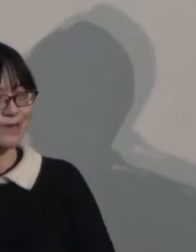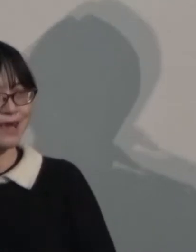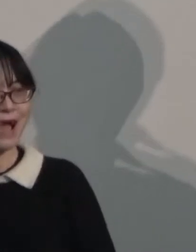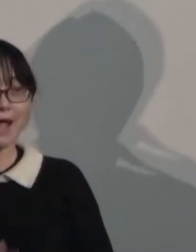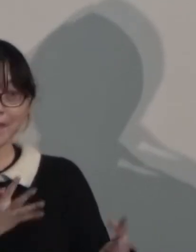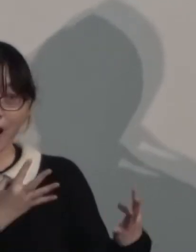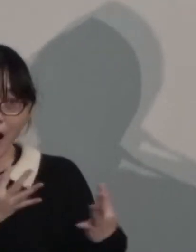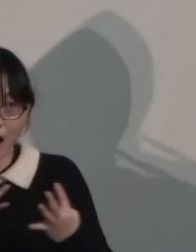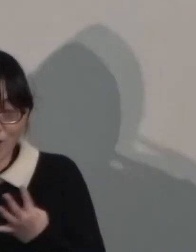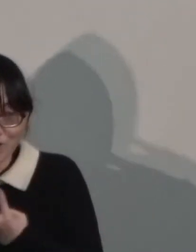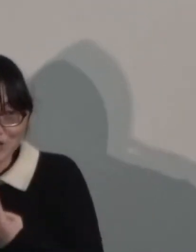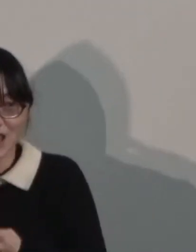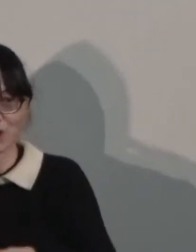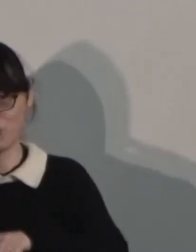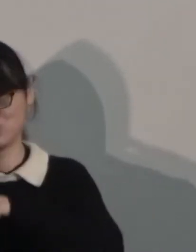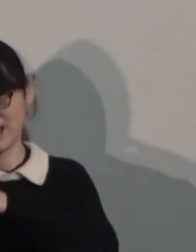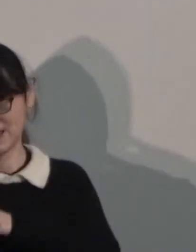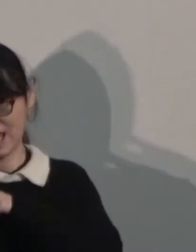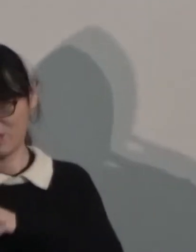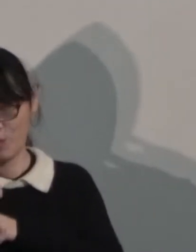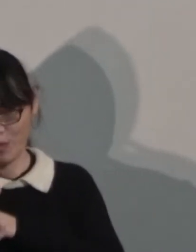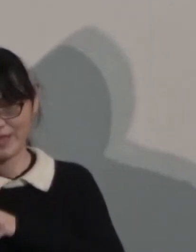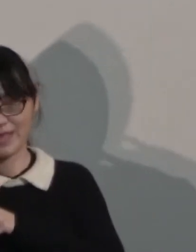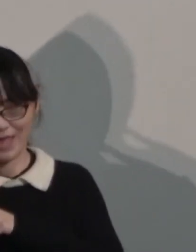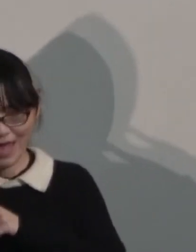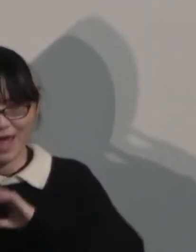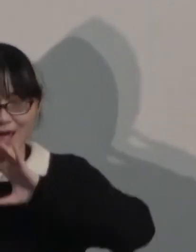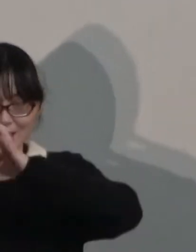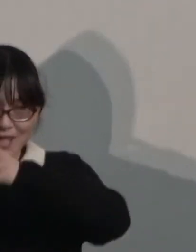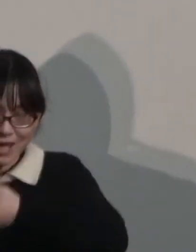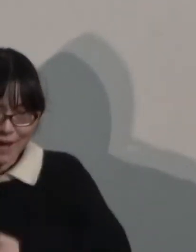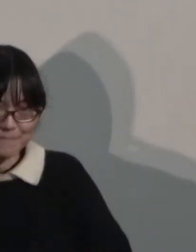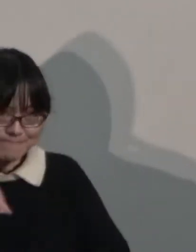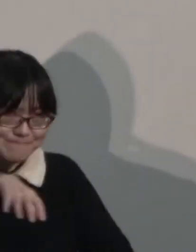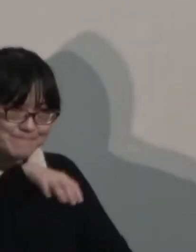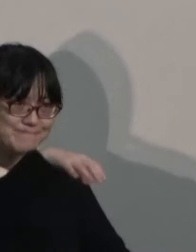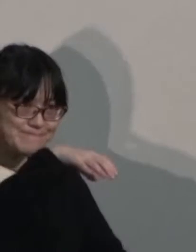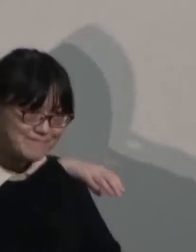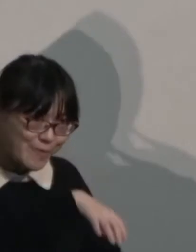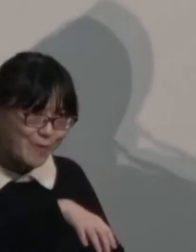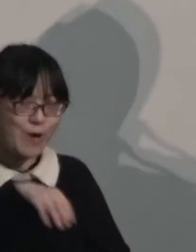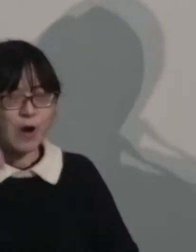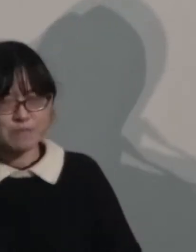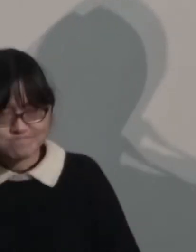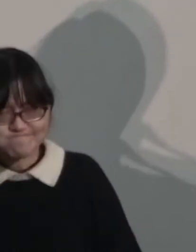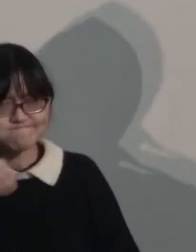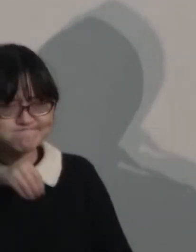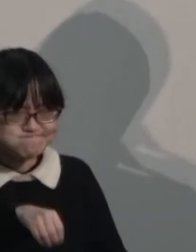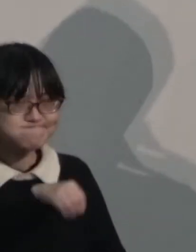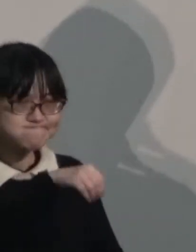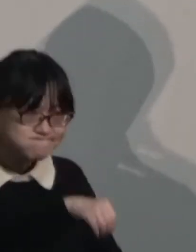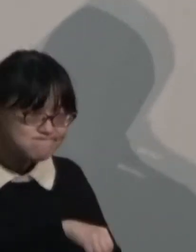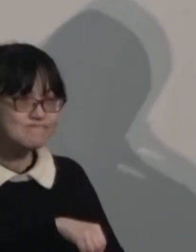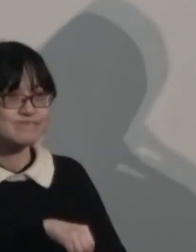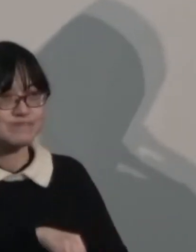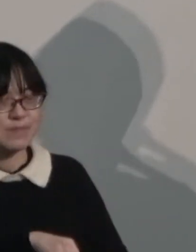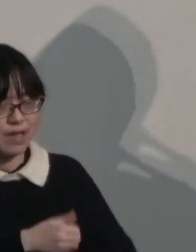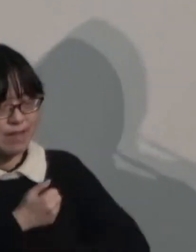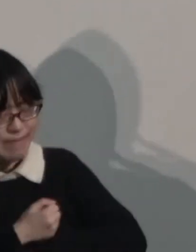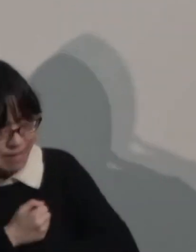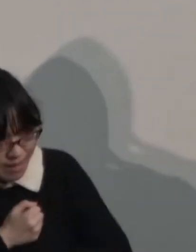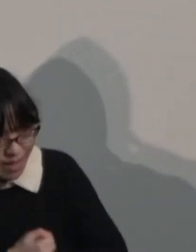たくさんのプレゼントを持って世界中を回らなければならないから本当に大変だ